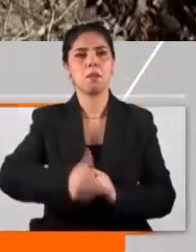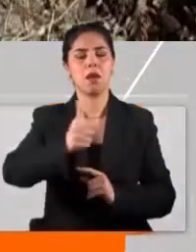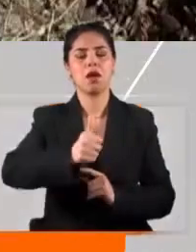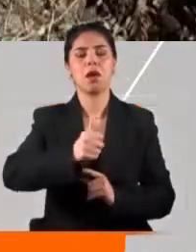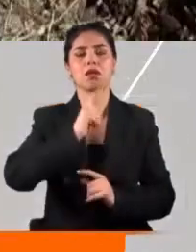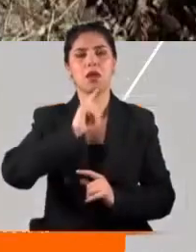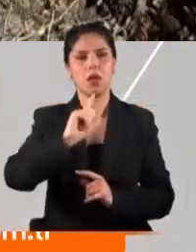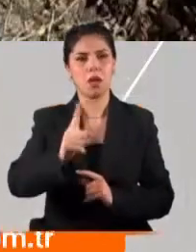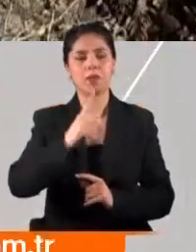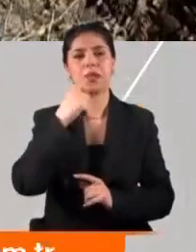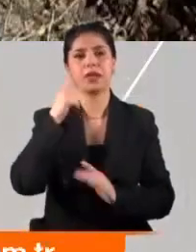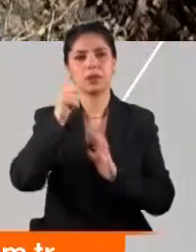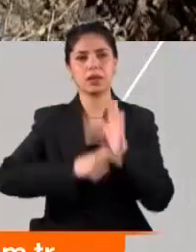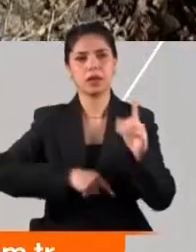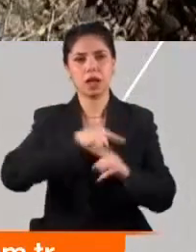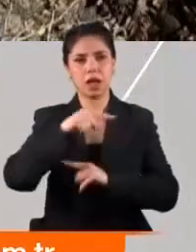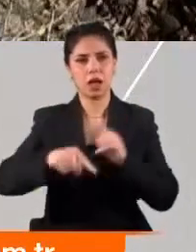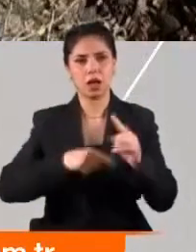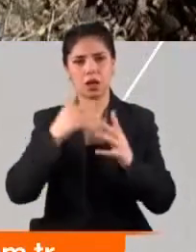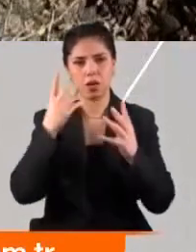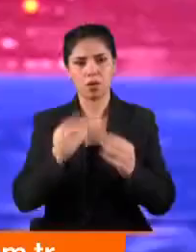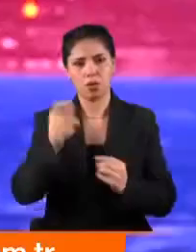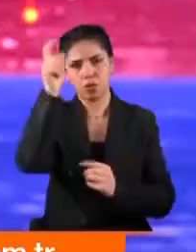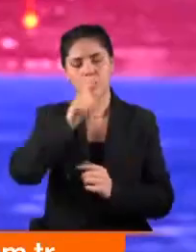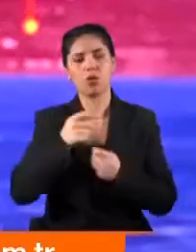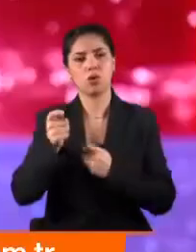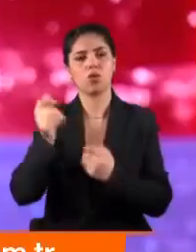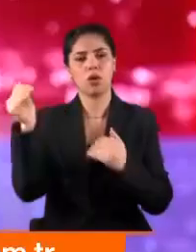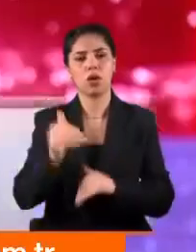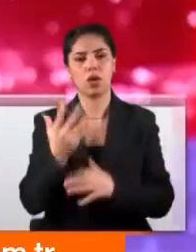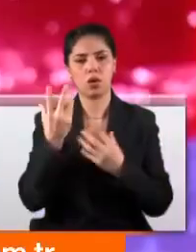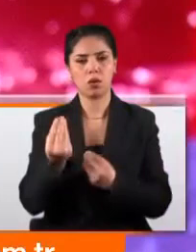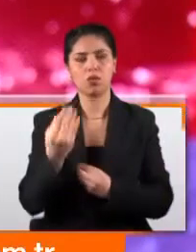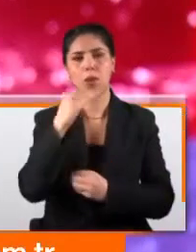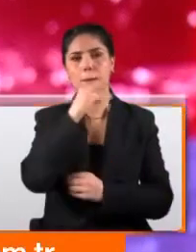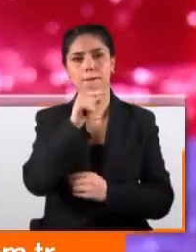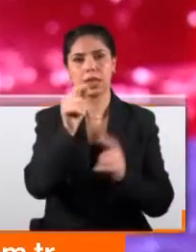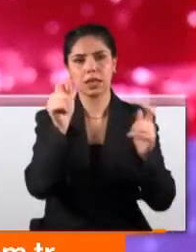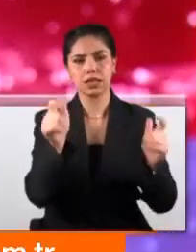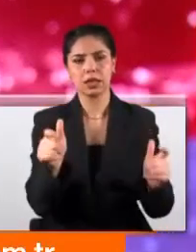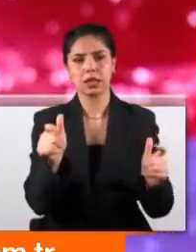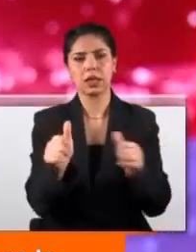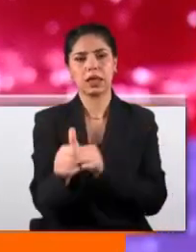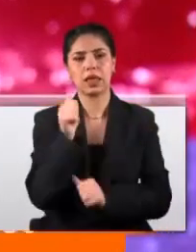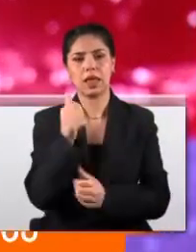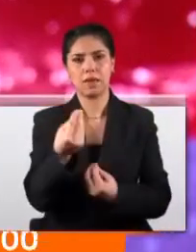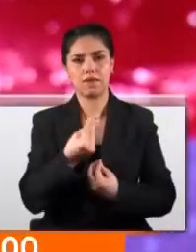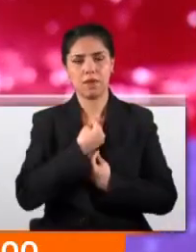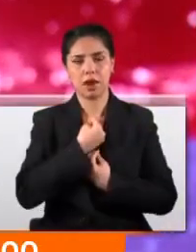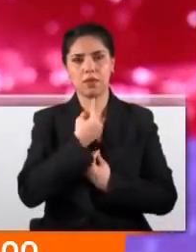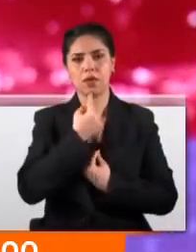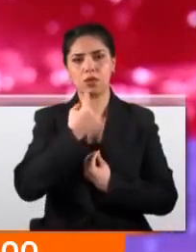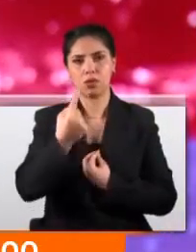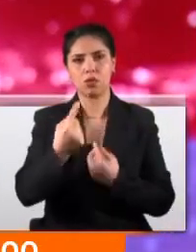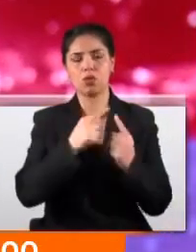Kırmızı bültenle aranması planlanan anne oğul Türkiye'ye getirilecek. Mısır adli makamlarından iadesini talep edecek